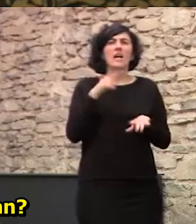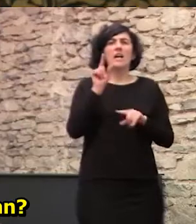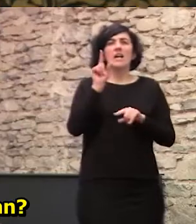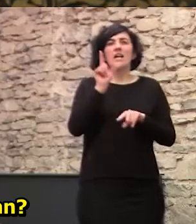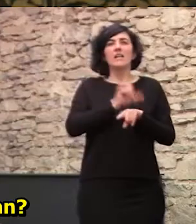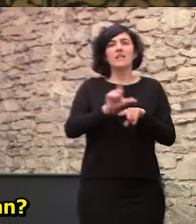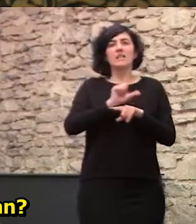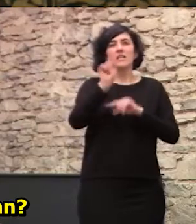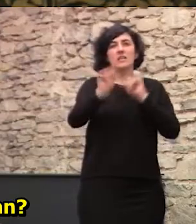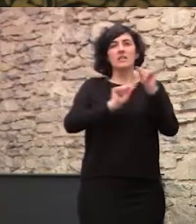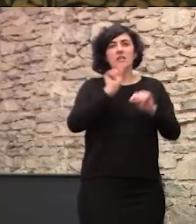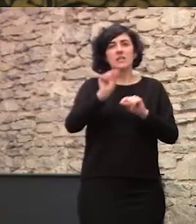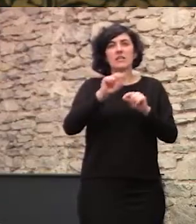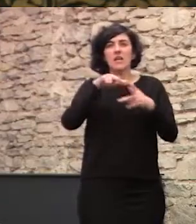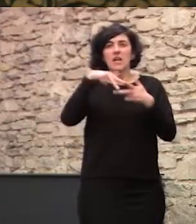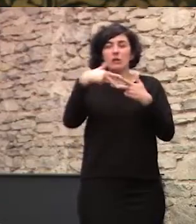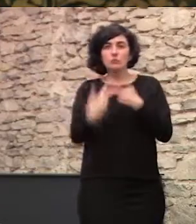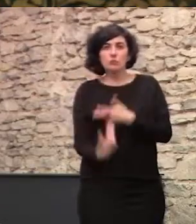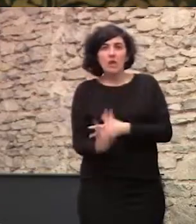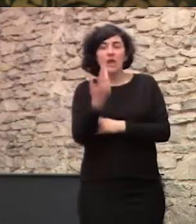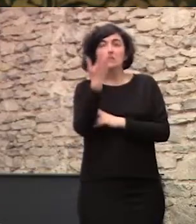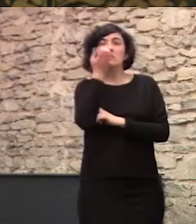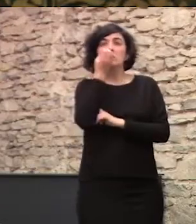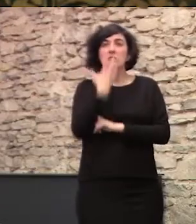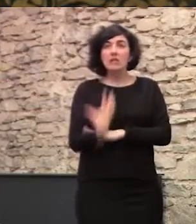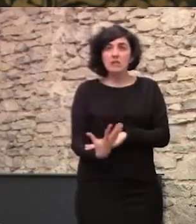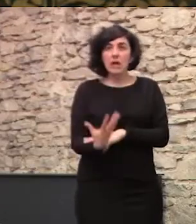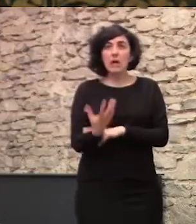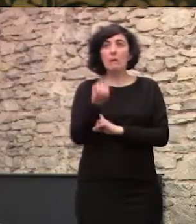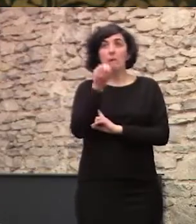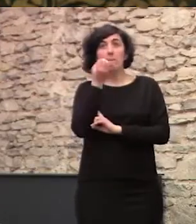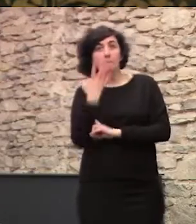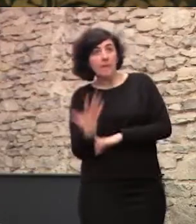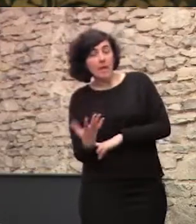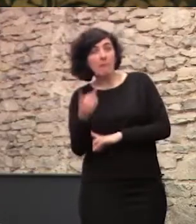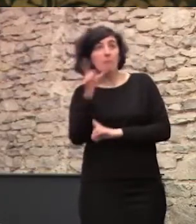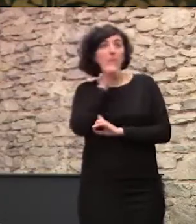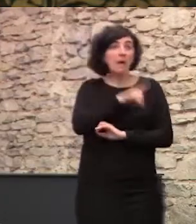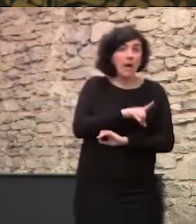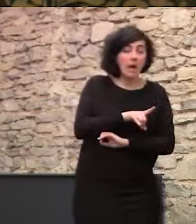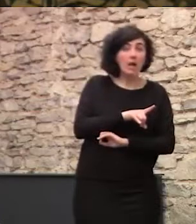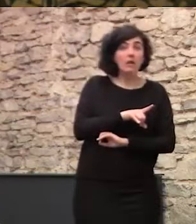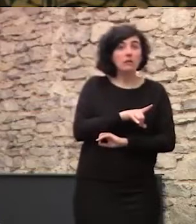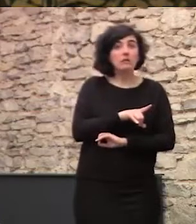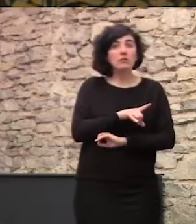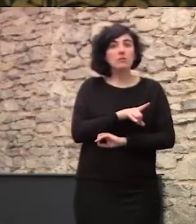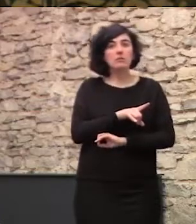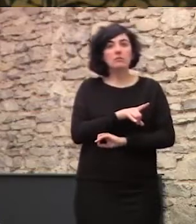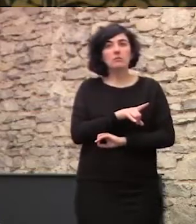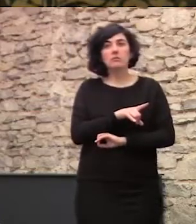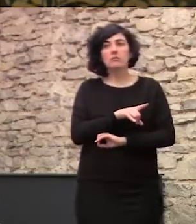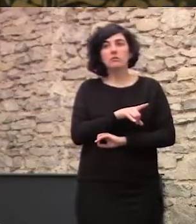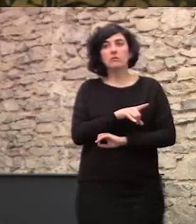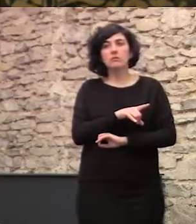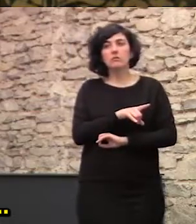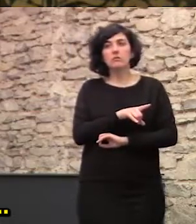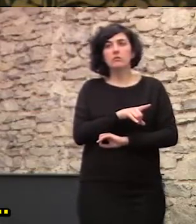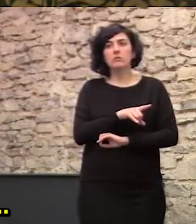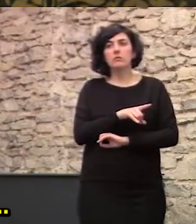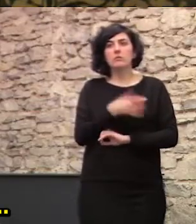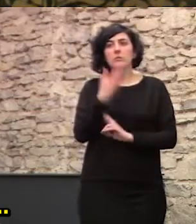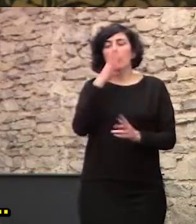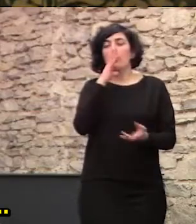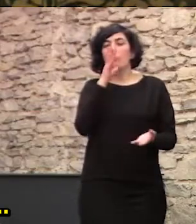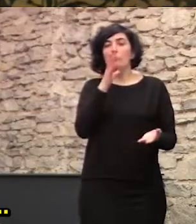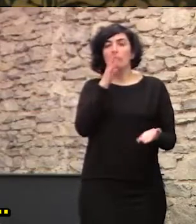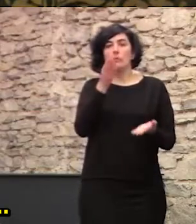kritika euskaraz egiten ari dena momentu honetan, nola igea, nola idia, benetan horre idazleak barra